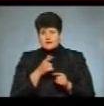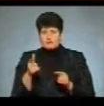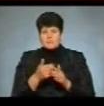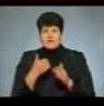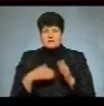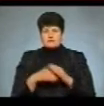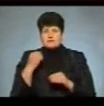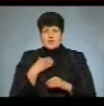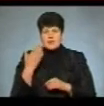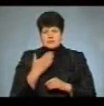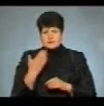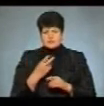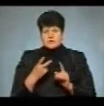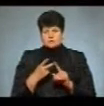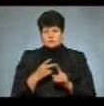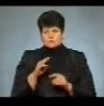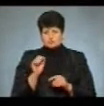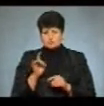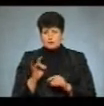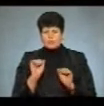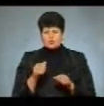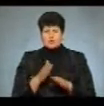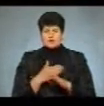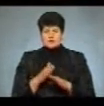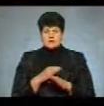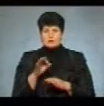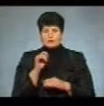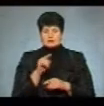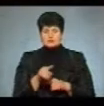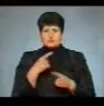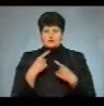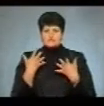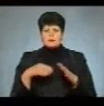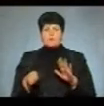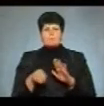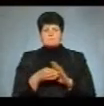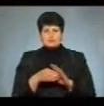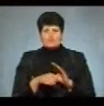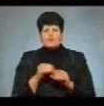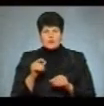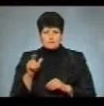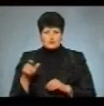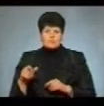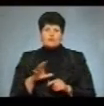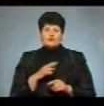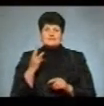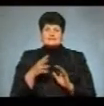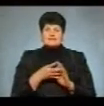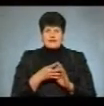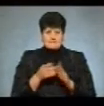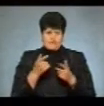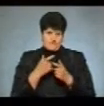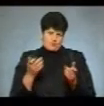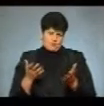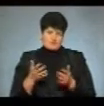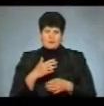агітації перед другим туром? Ми їх можемо розділити про те, що я говорив про можливий підкуп виборців. Це 39 таких повідомлень.